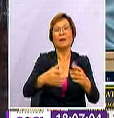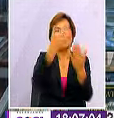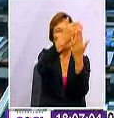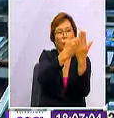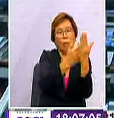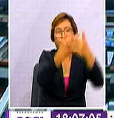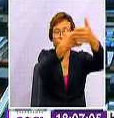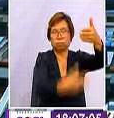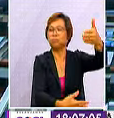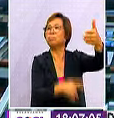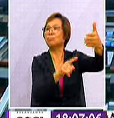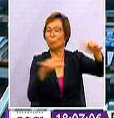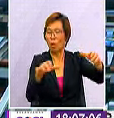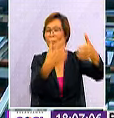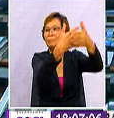berikut.